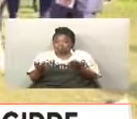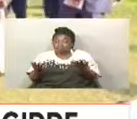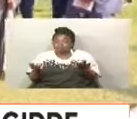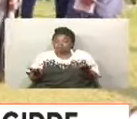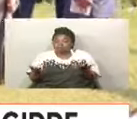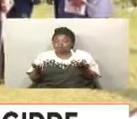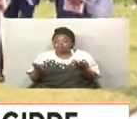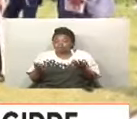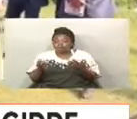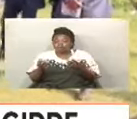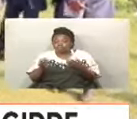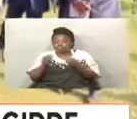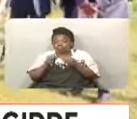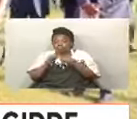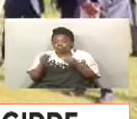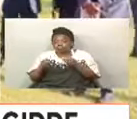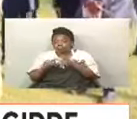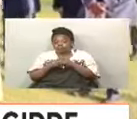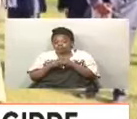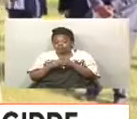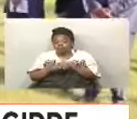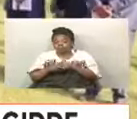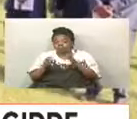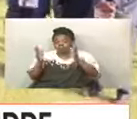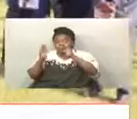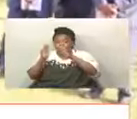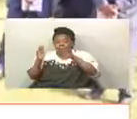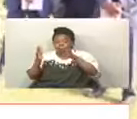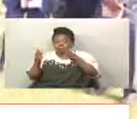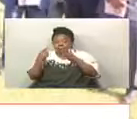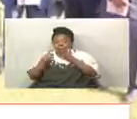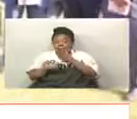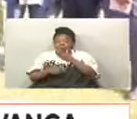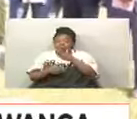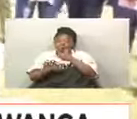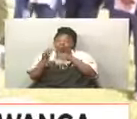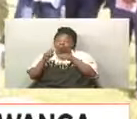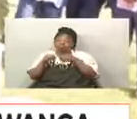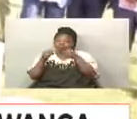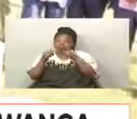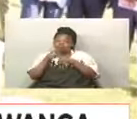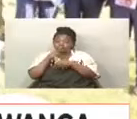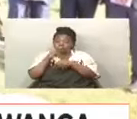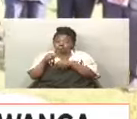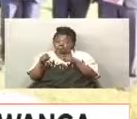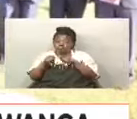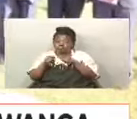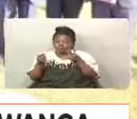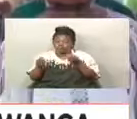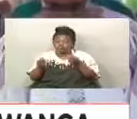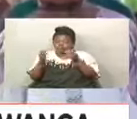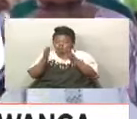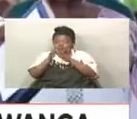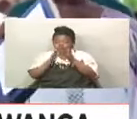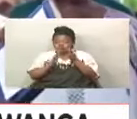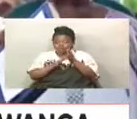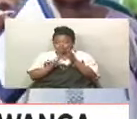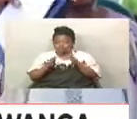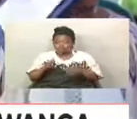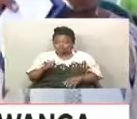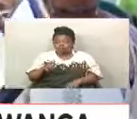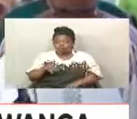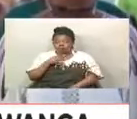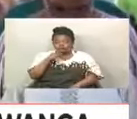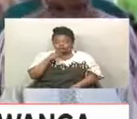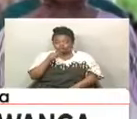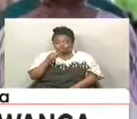Inginia Emmanuel Mwesi gwagambye nti balokuja kuza ebyo Katonda byawadde kitaabwe era lisa okungubazi ne batendereza